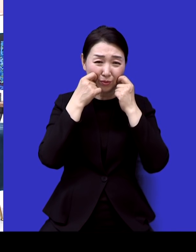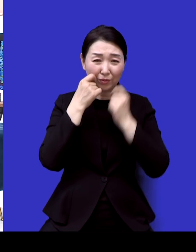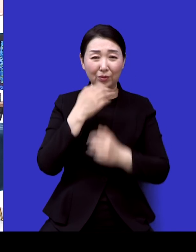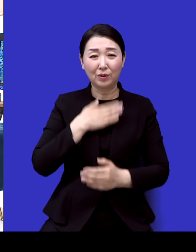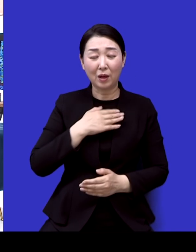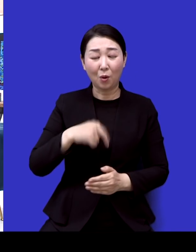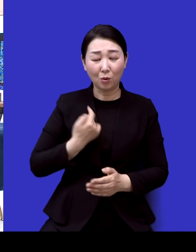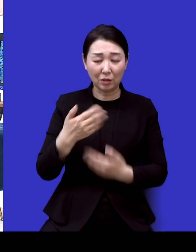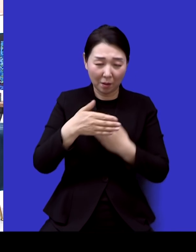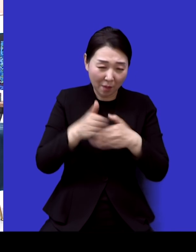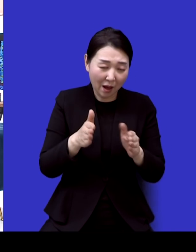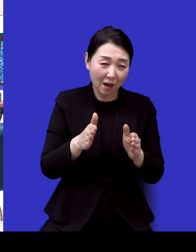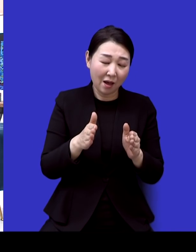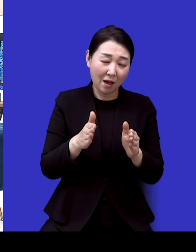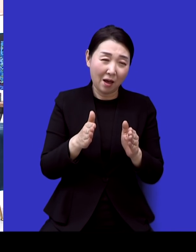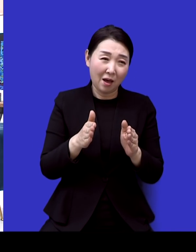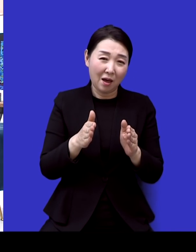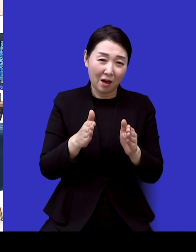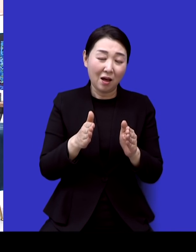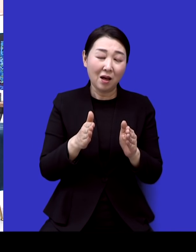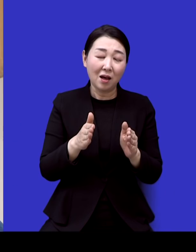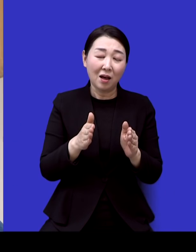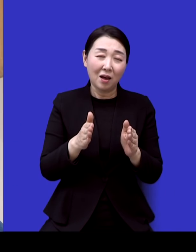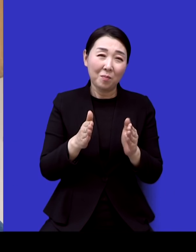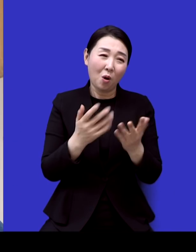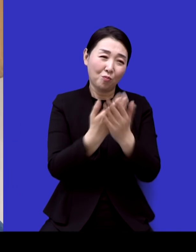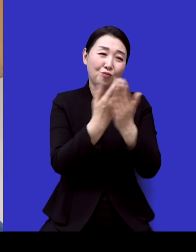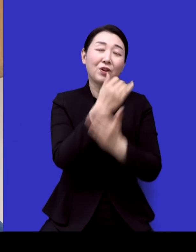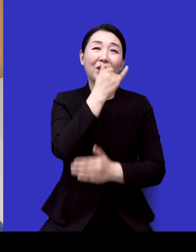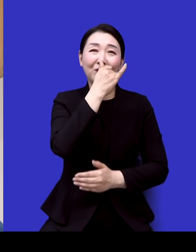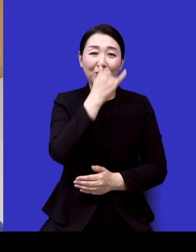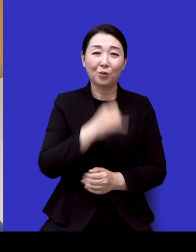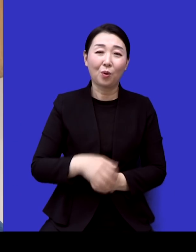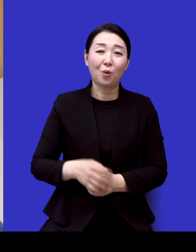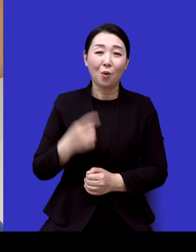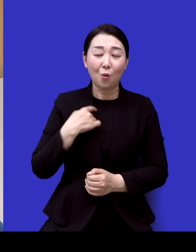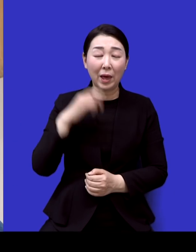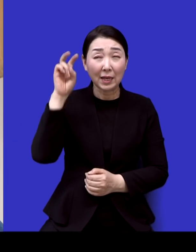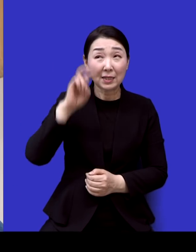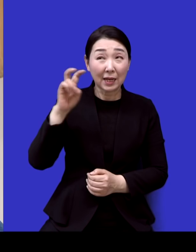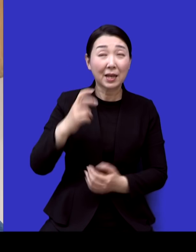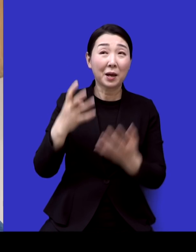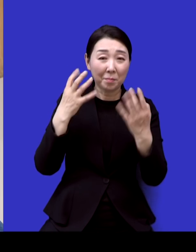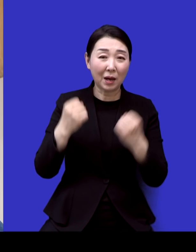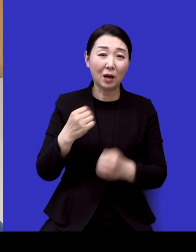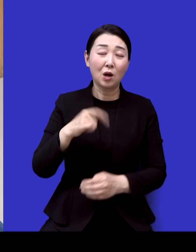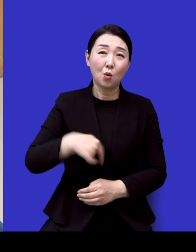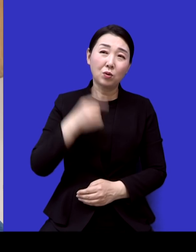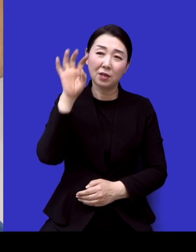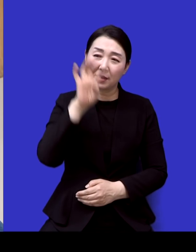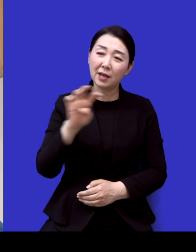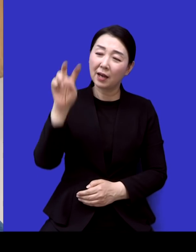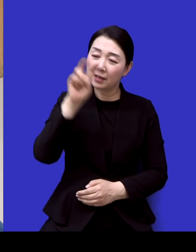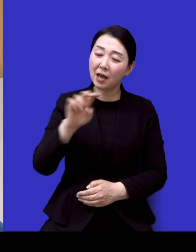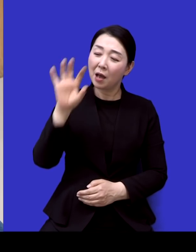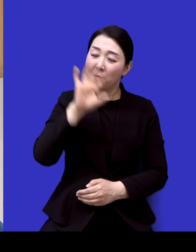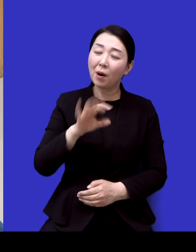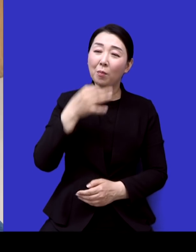1인 부흥회를 했죠. 어머나. 그래서 들은 찬양은 많잖아요. 네. 그래서 혼자 찬양을 반복해서